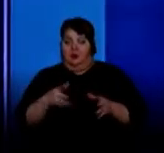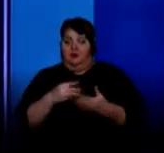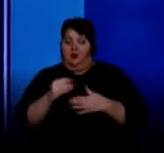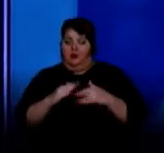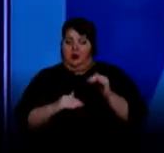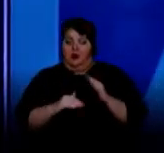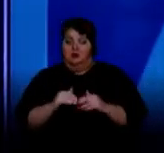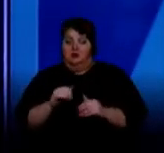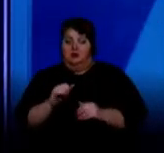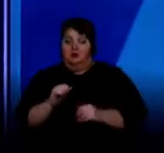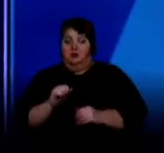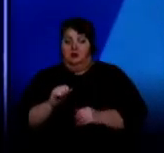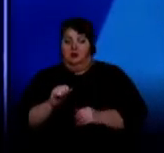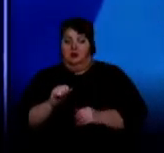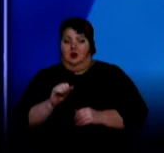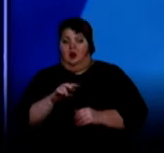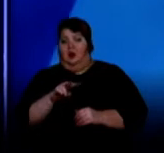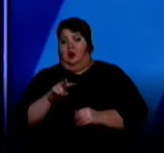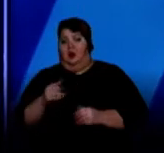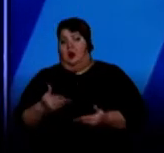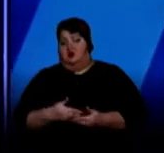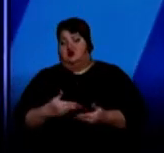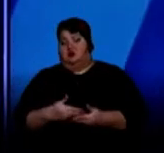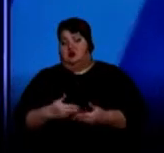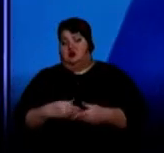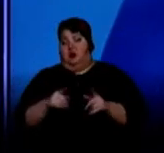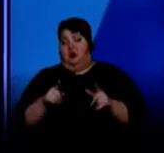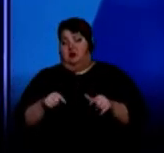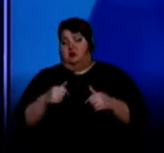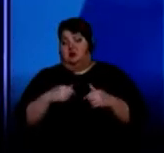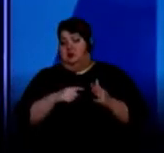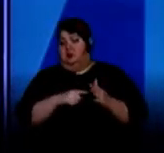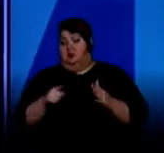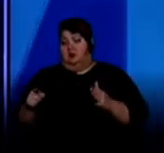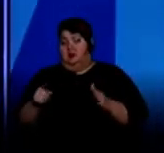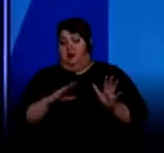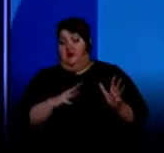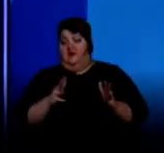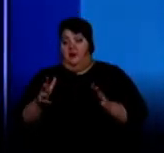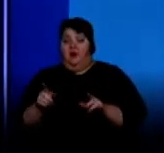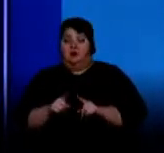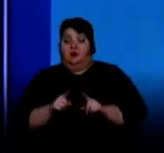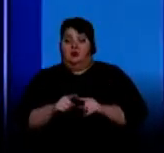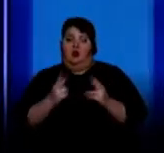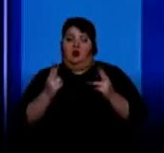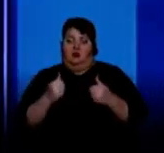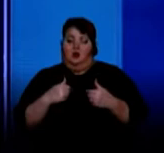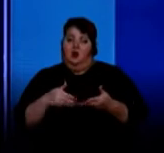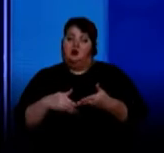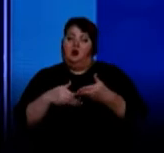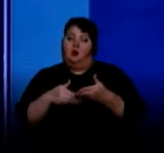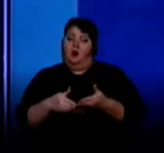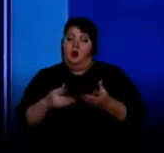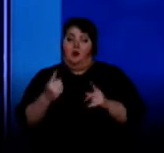практиці. Ну, а життя, те, що в нас було, які випадки такі, то, да, ми допомагаємо,